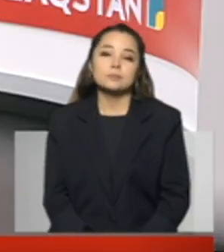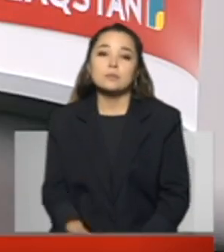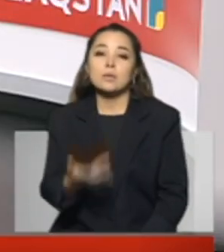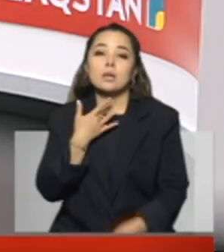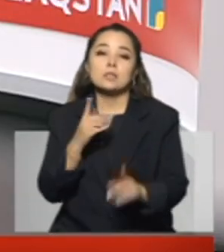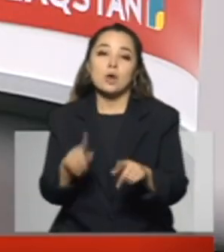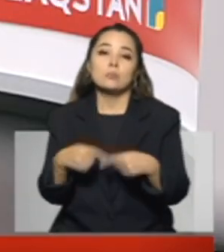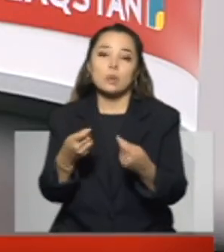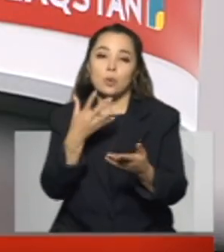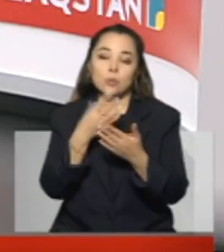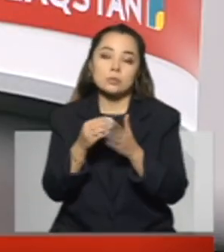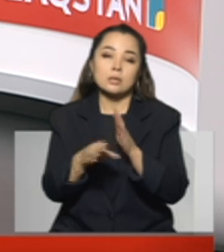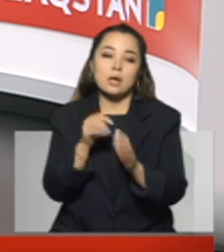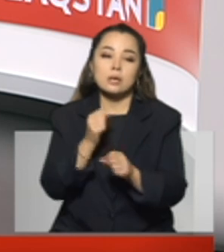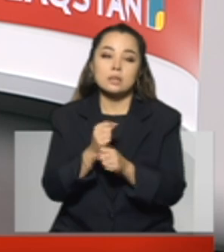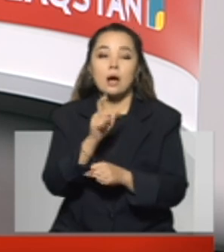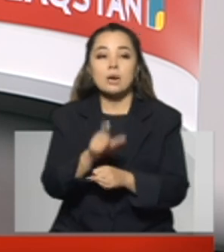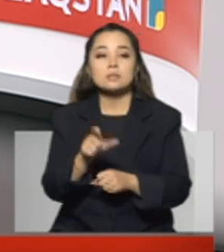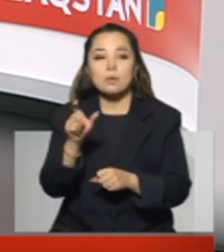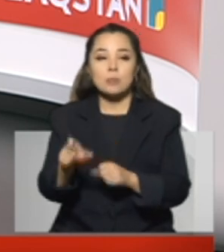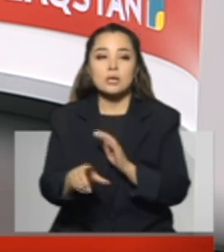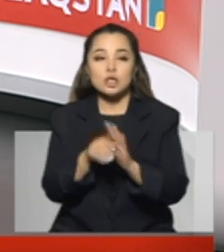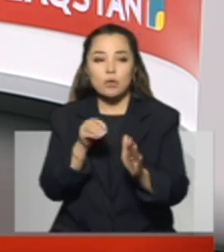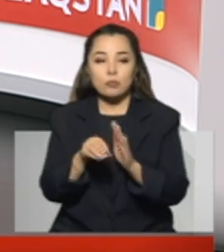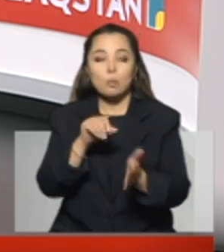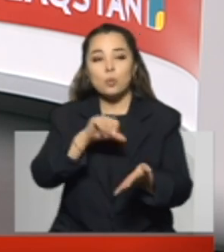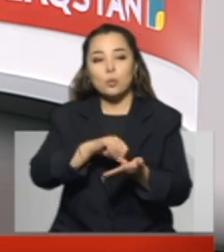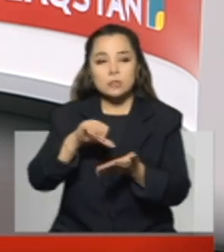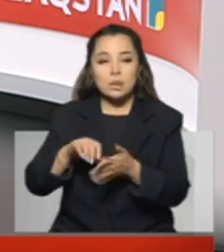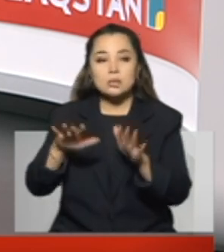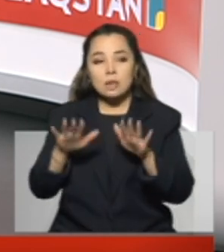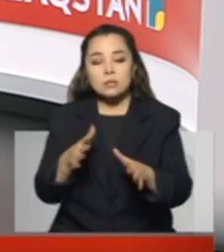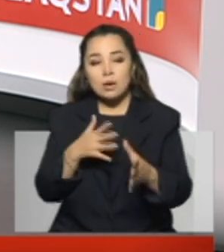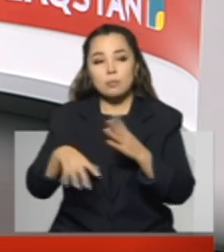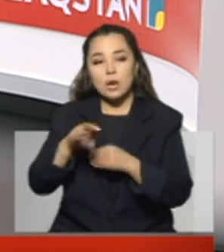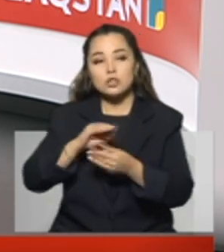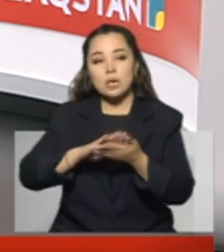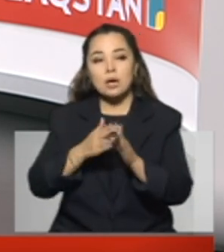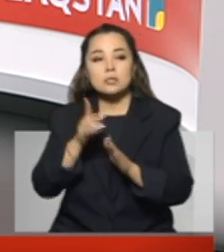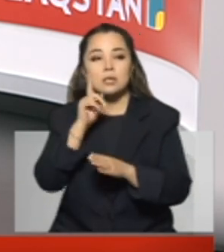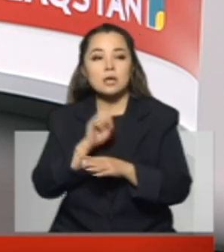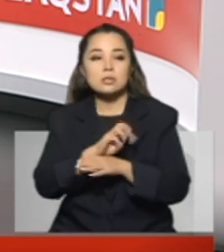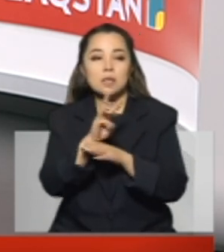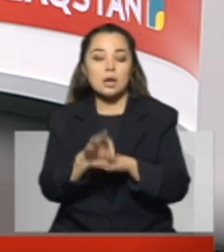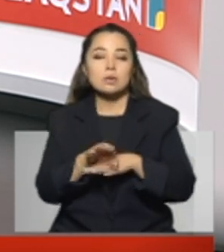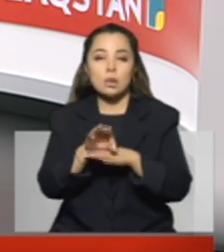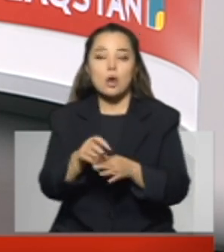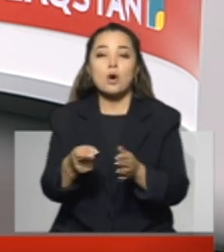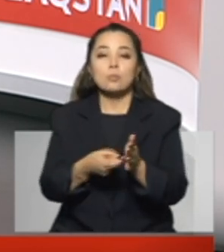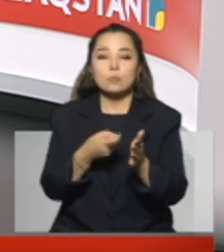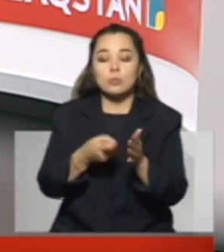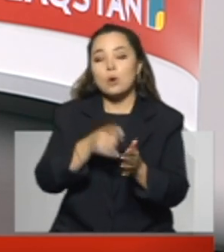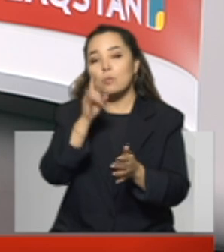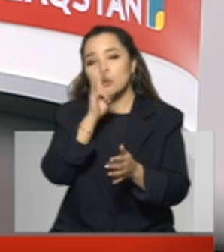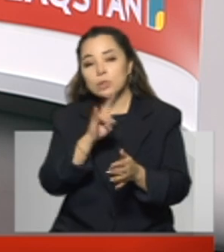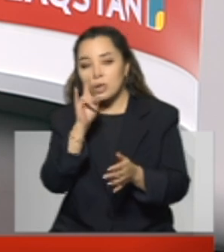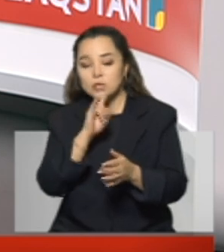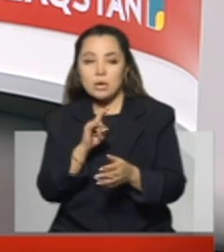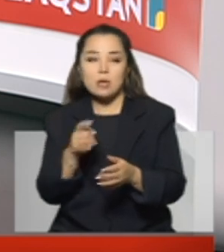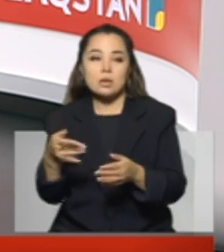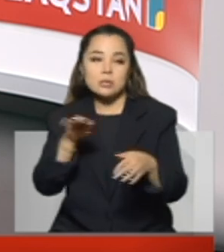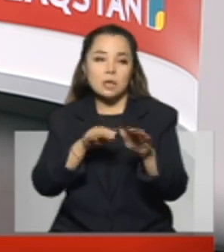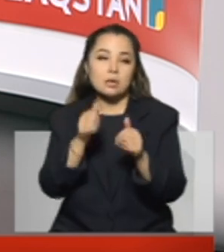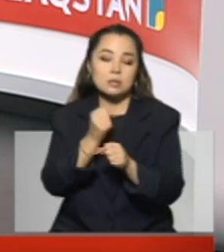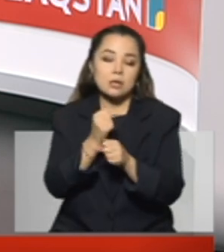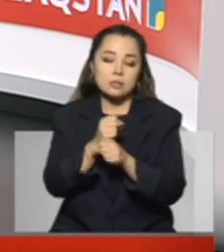Дауыс беріп, өз таңдауын жасайым деген адамға референдум учаскелерінде барлық жағдай жасалды. Мұнайшылар мен кеншілер де алғашқы қоғамдық мәні